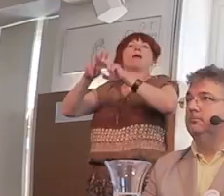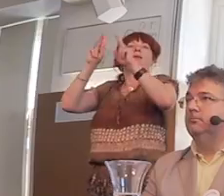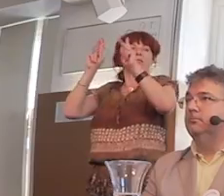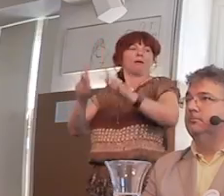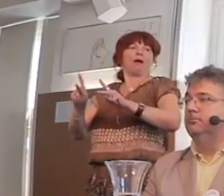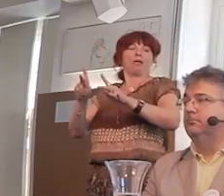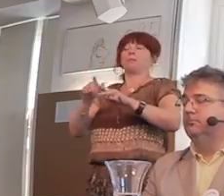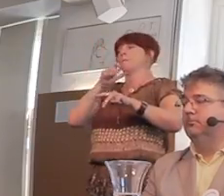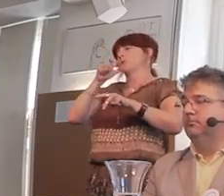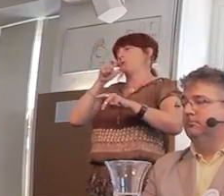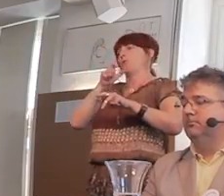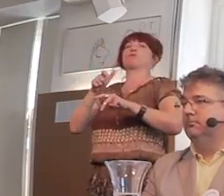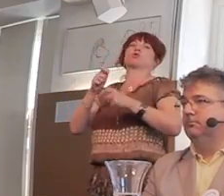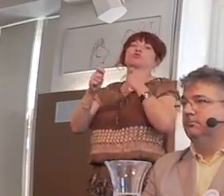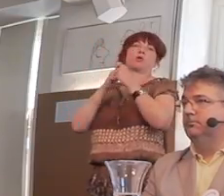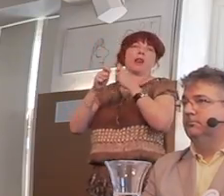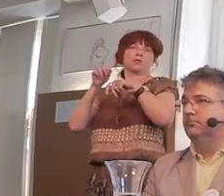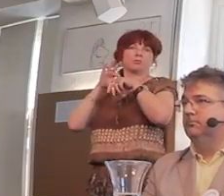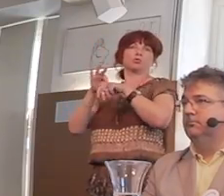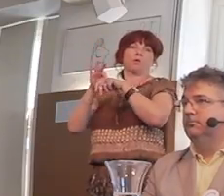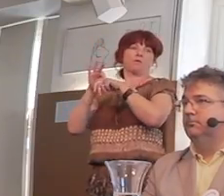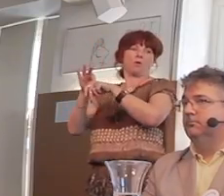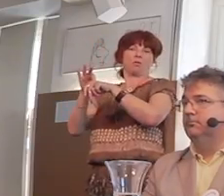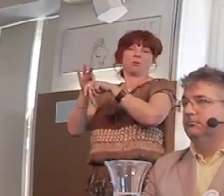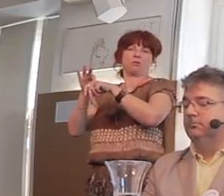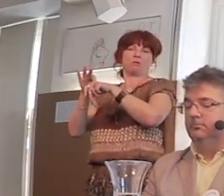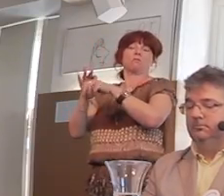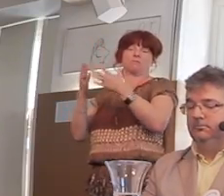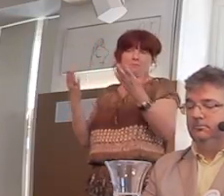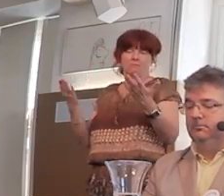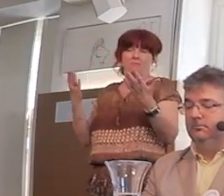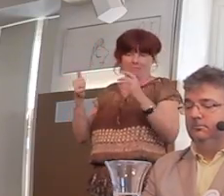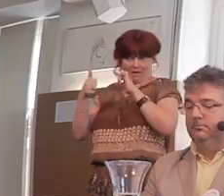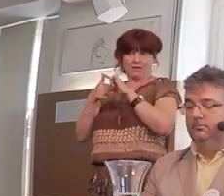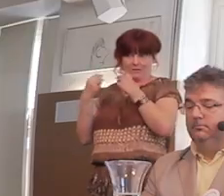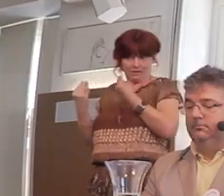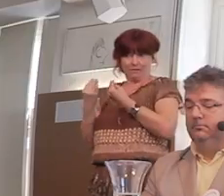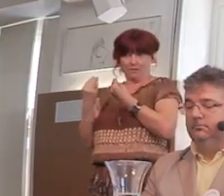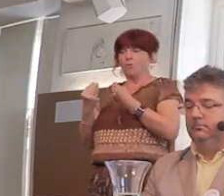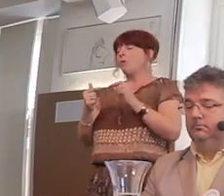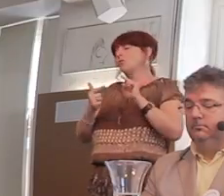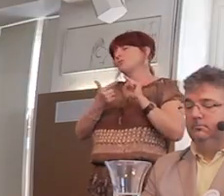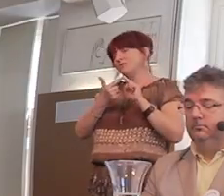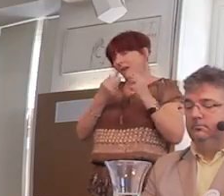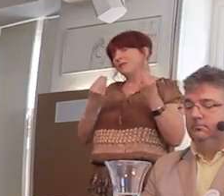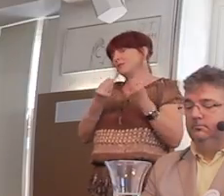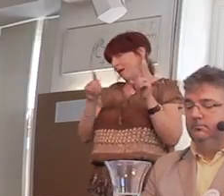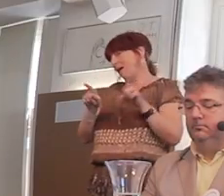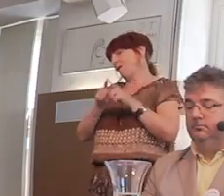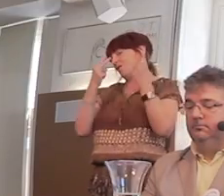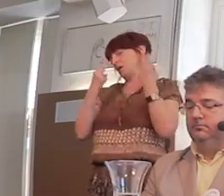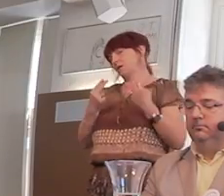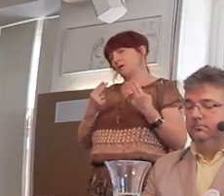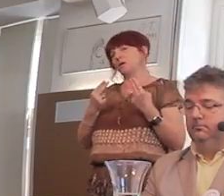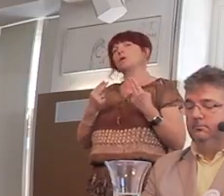erlaubt, im Journalismus vielleicht Fuß zu fassen. Ja? Das ist das eine. Und das andere, ganz zentrale, ist, man